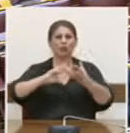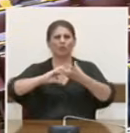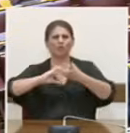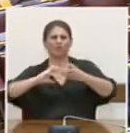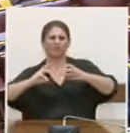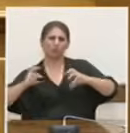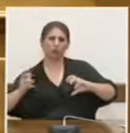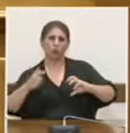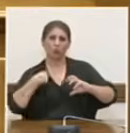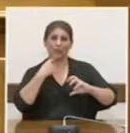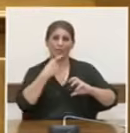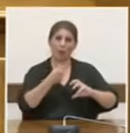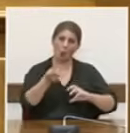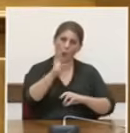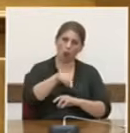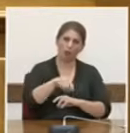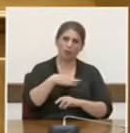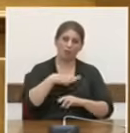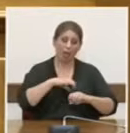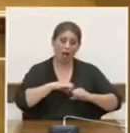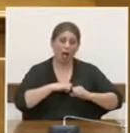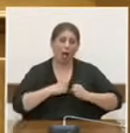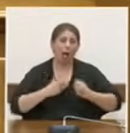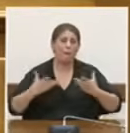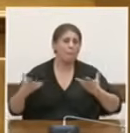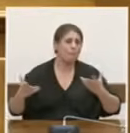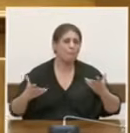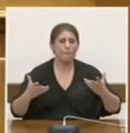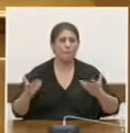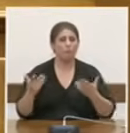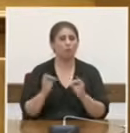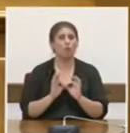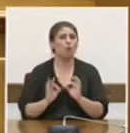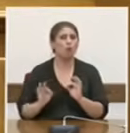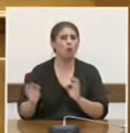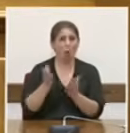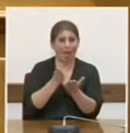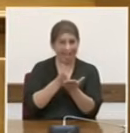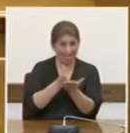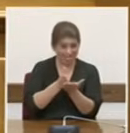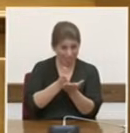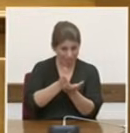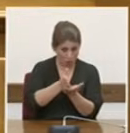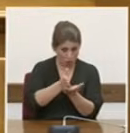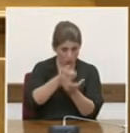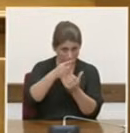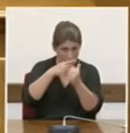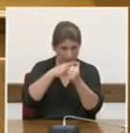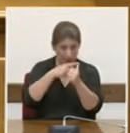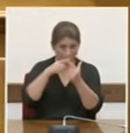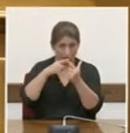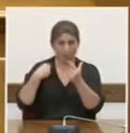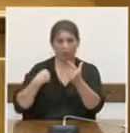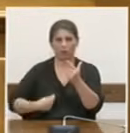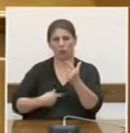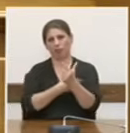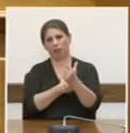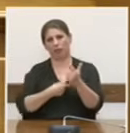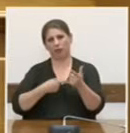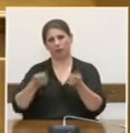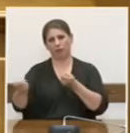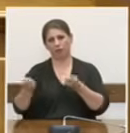λέει ο άλλος, γιατί λέει είναι απελπιστική κατάσταση. Πού? Στη δικαιοσύνη. Και πού αλλού? Στη δημόσια διοίκηση. Και το